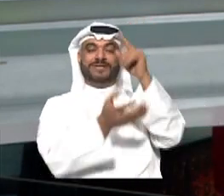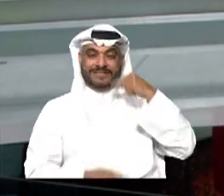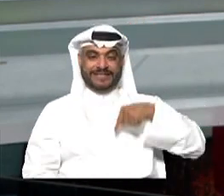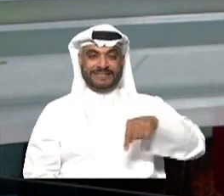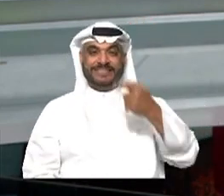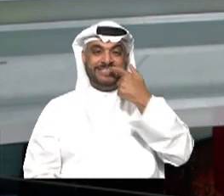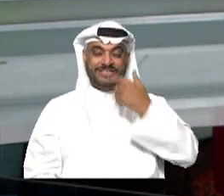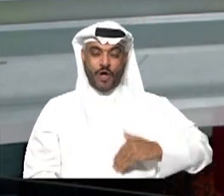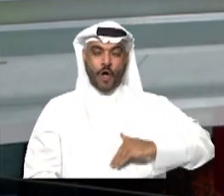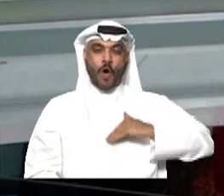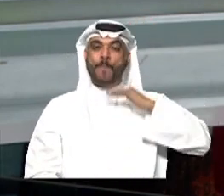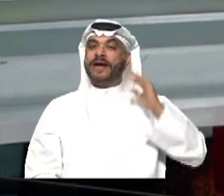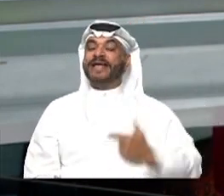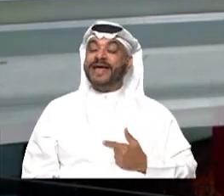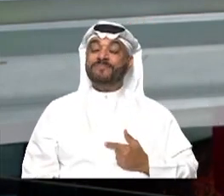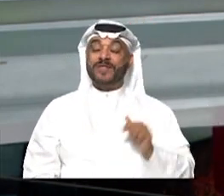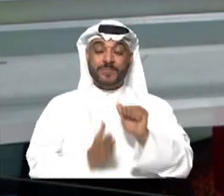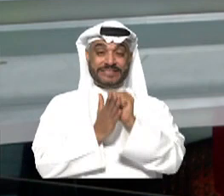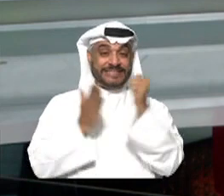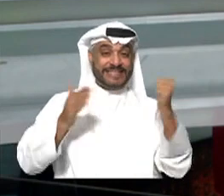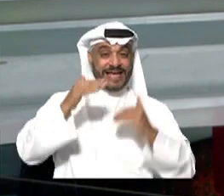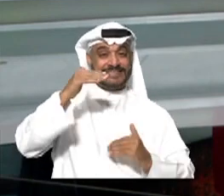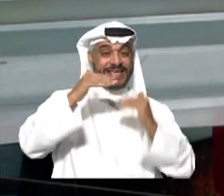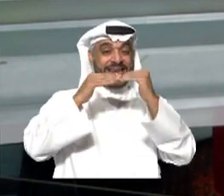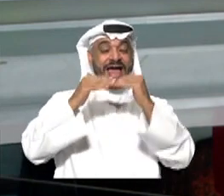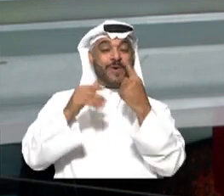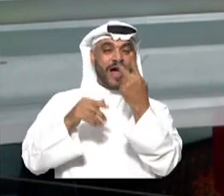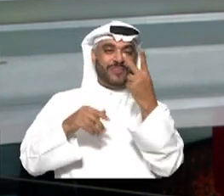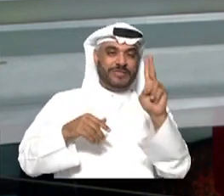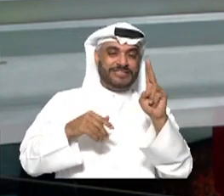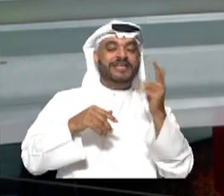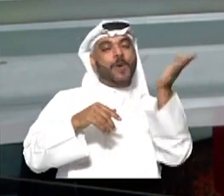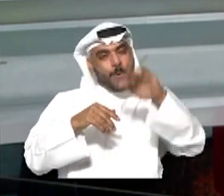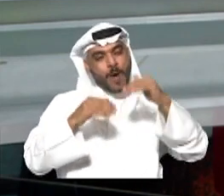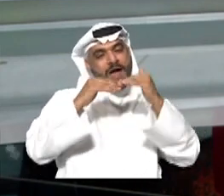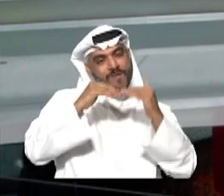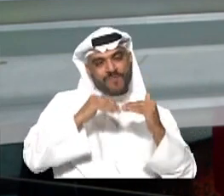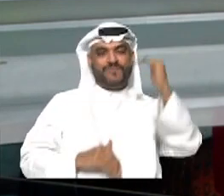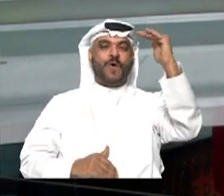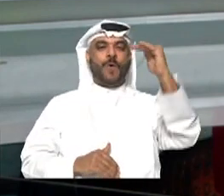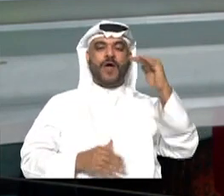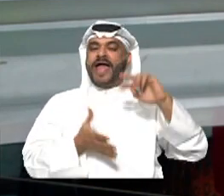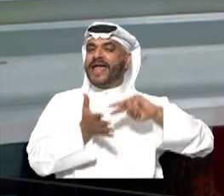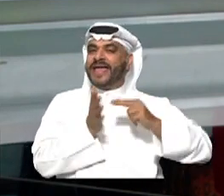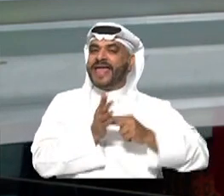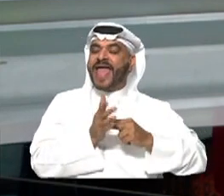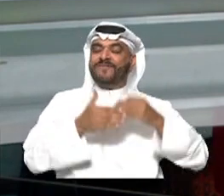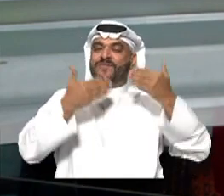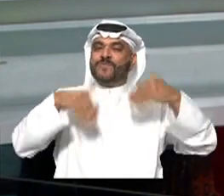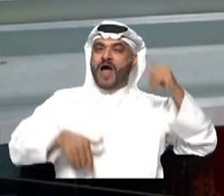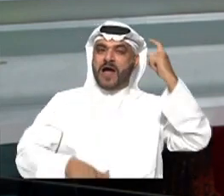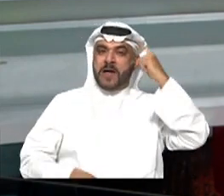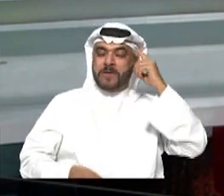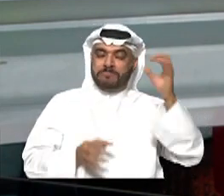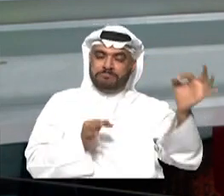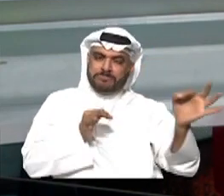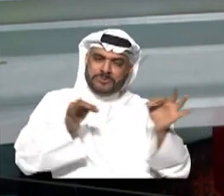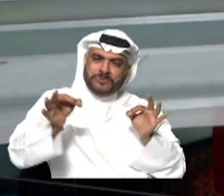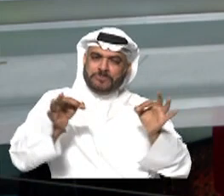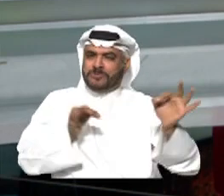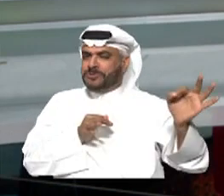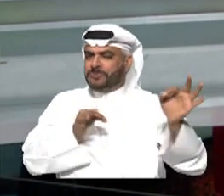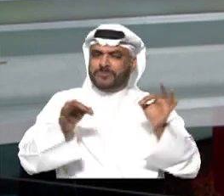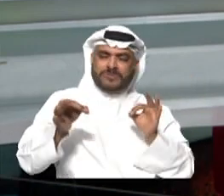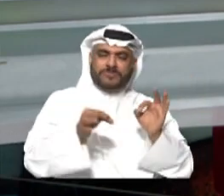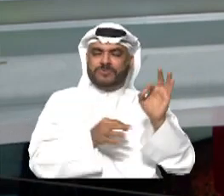21 ومن 22 سنه فما فوق والتي تهدف لاكساب ذوي الاعاقه الذهنيه مهارات تساعدهم على تجاوز